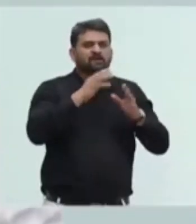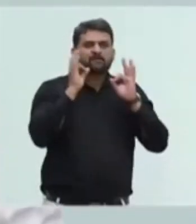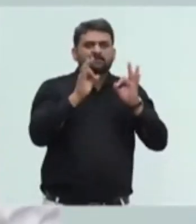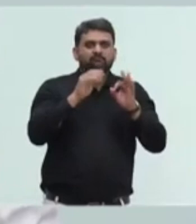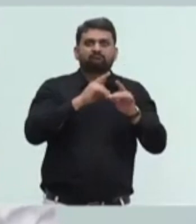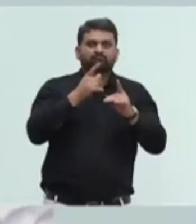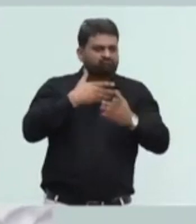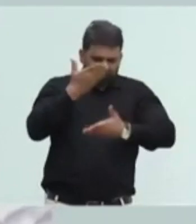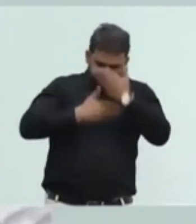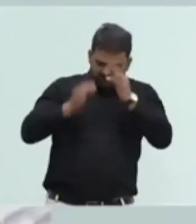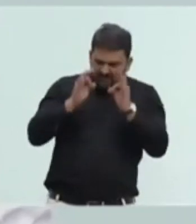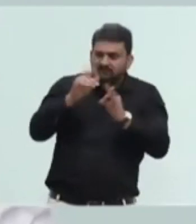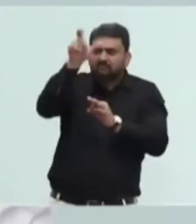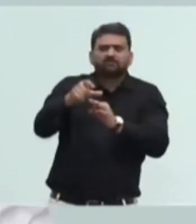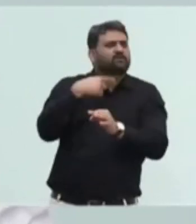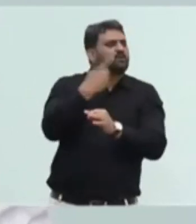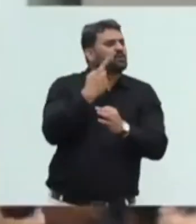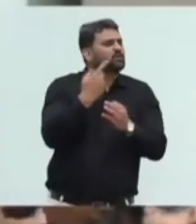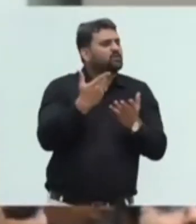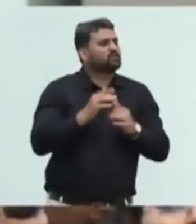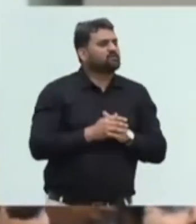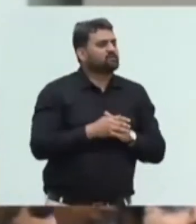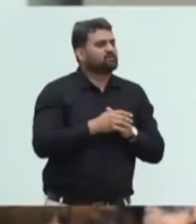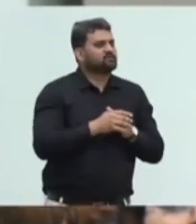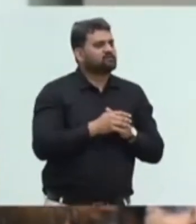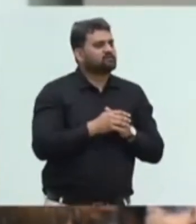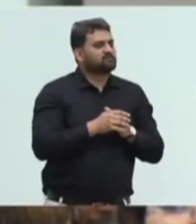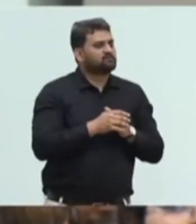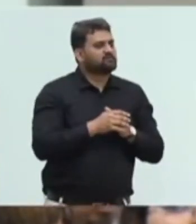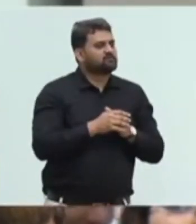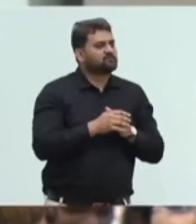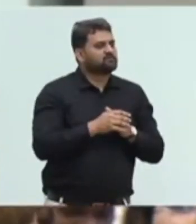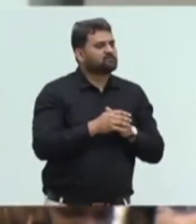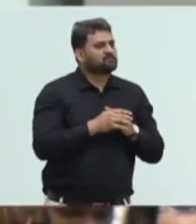घृत करता है हुआ है